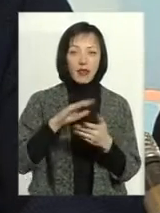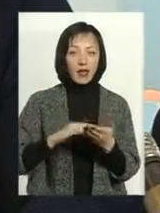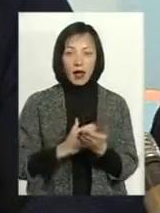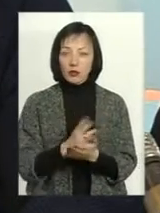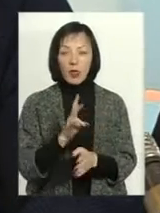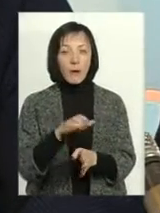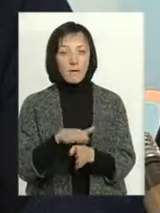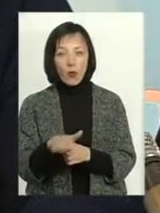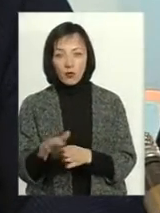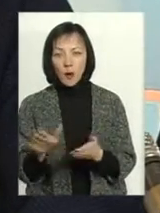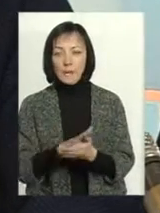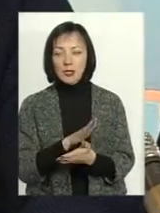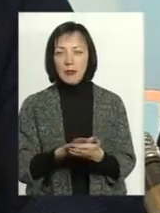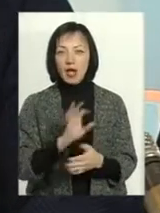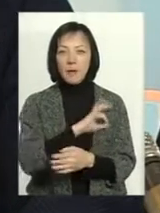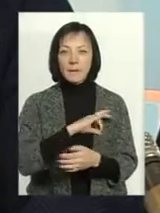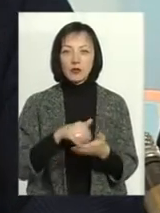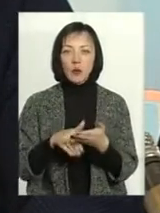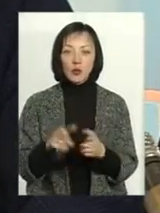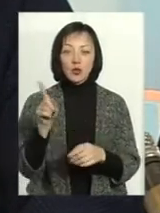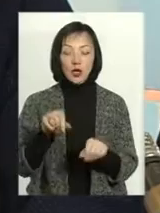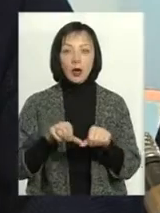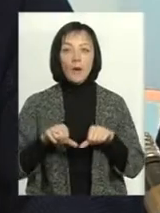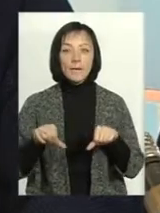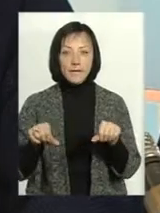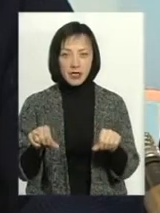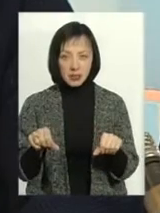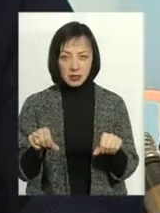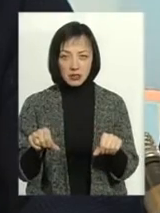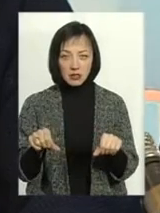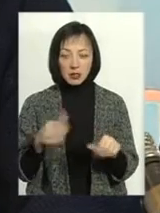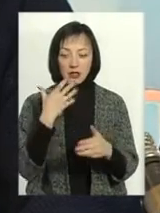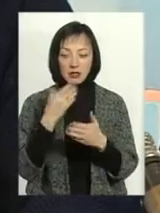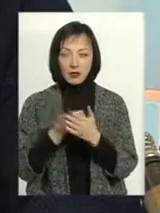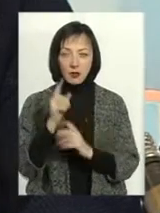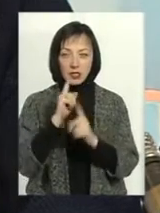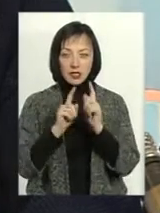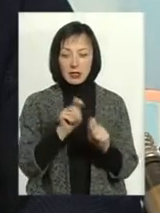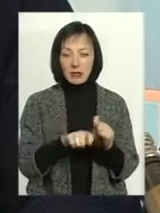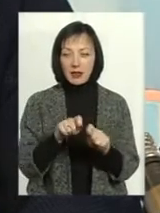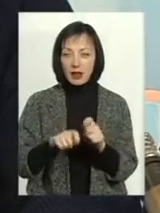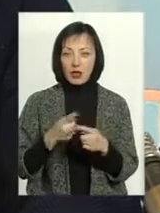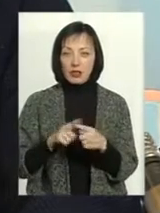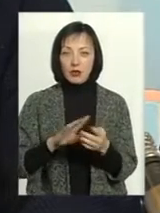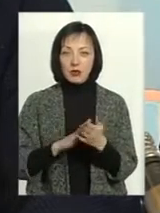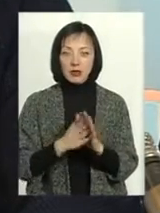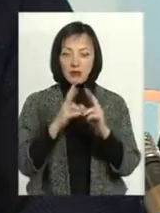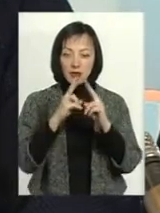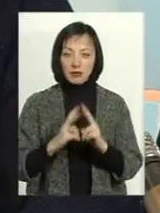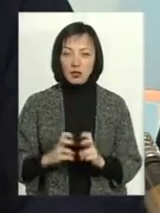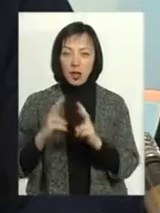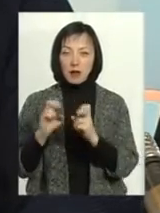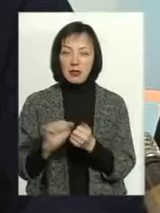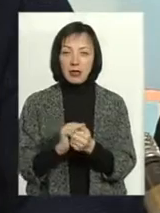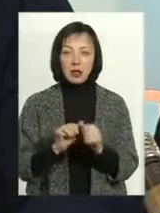неякісну безоплатну правову допомогу. Тоді комісія на своєму засіданні перевіряє ці обставини, вивчає матеріали